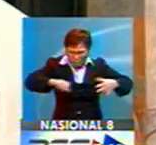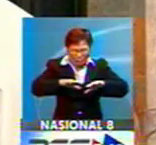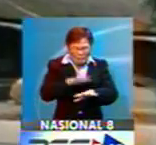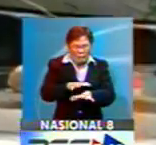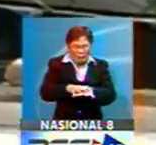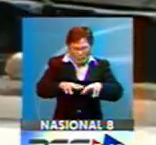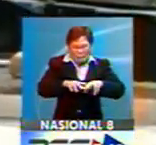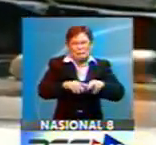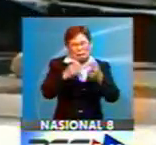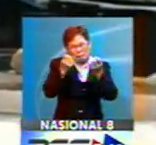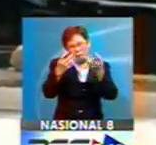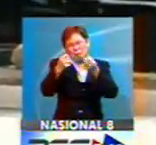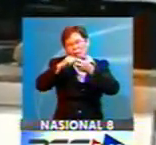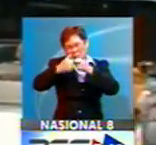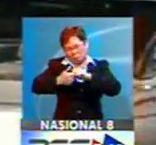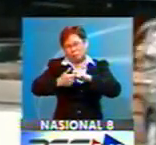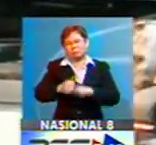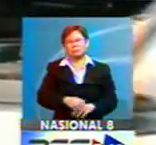sekarang.